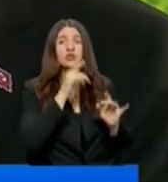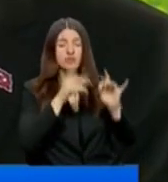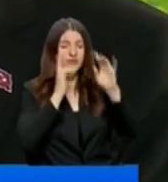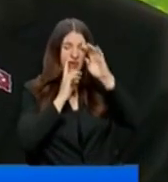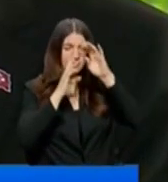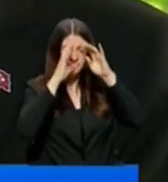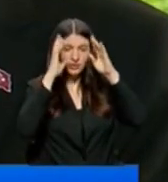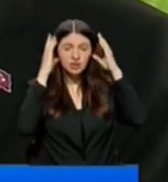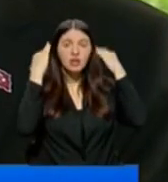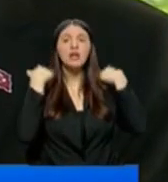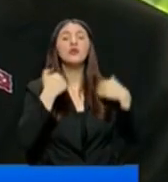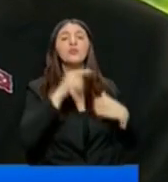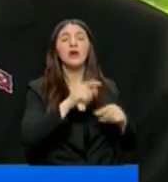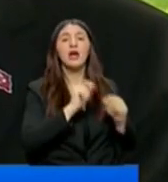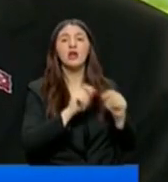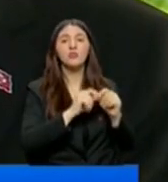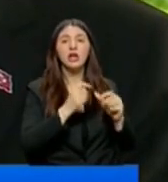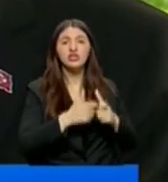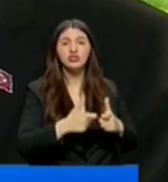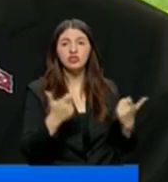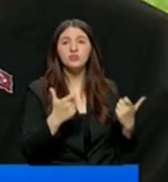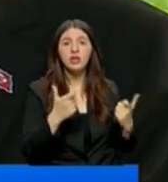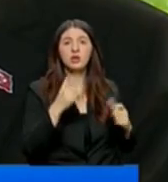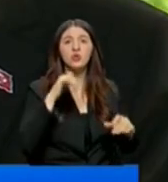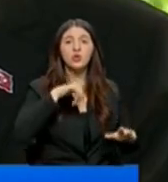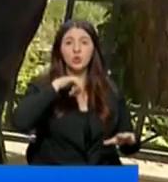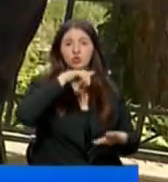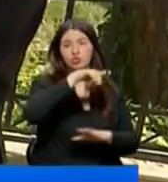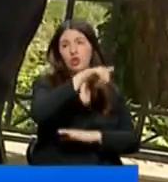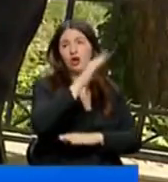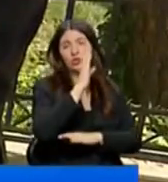efendim. Bu ekonomideki gelişmeleri uçak gidiyor,